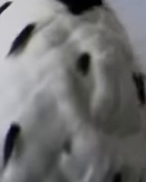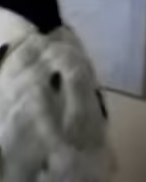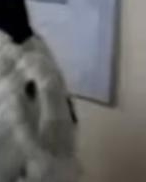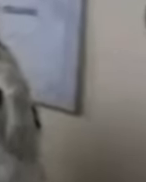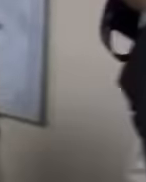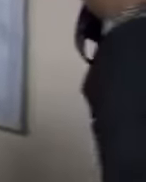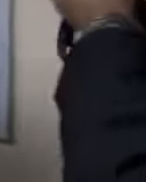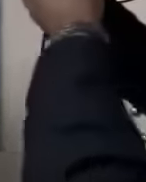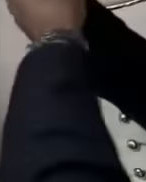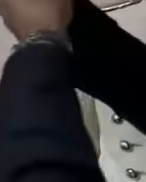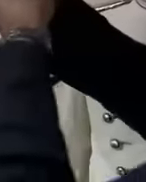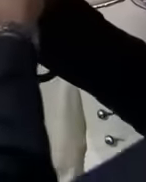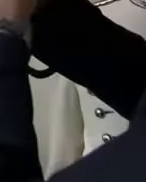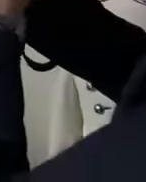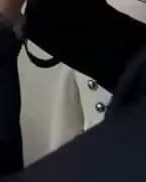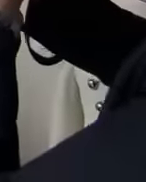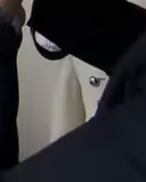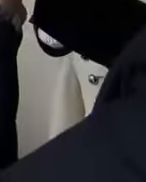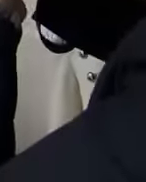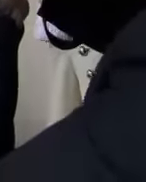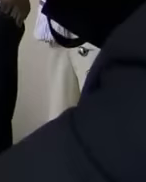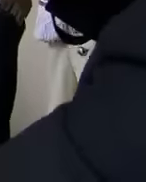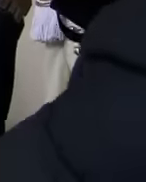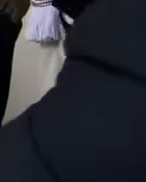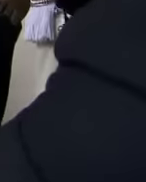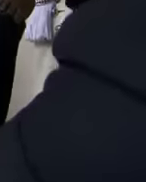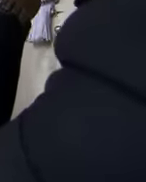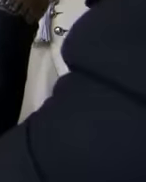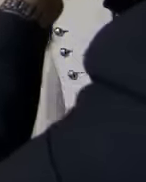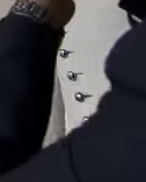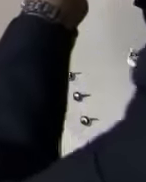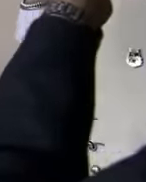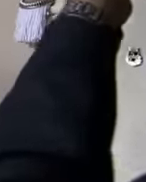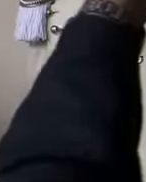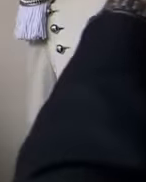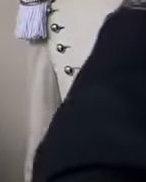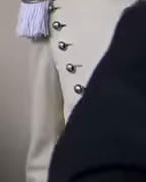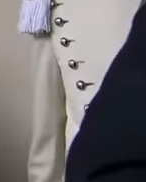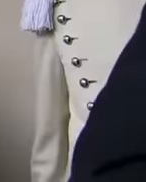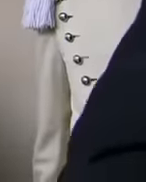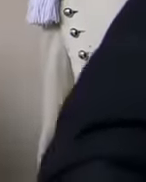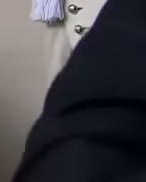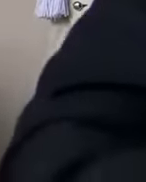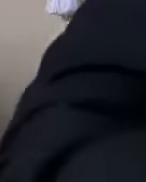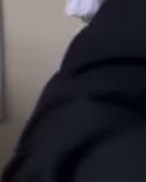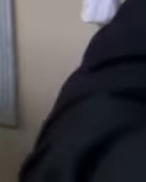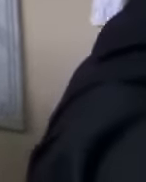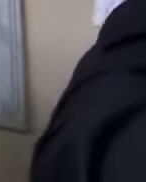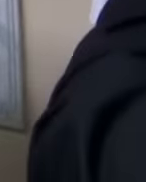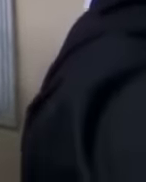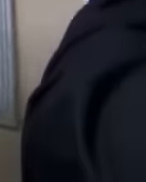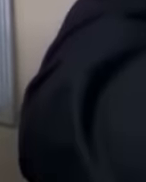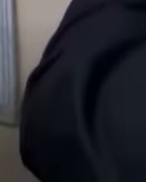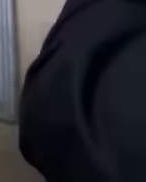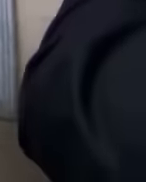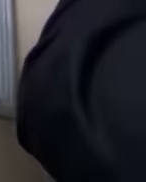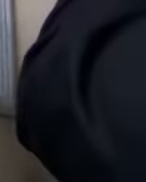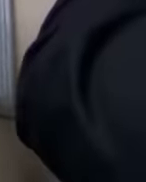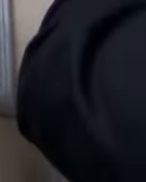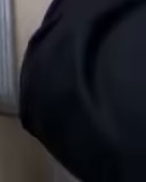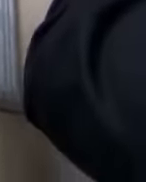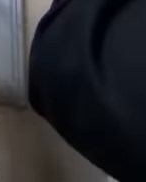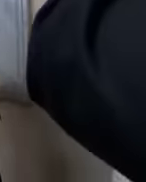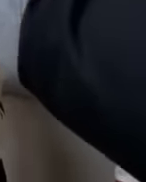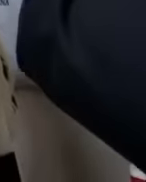Eccola questa n senso dare a questa galleria bellissima della nostra università